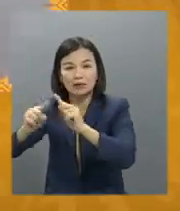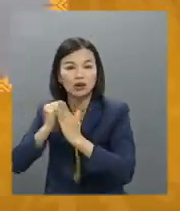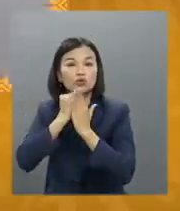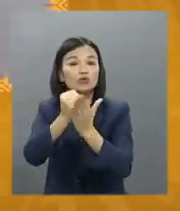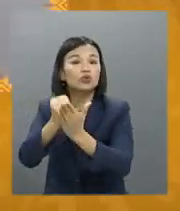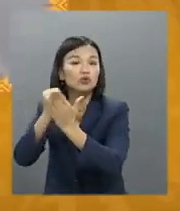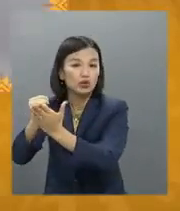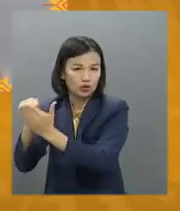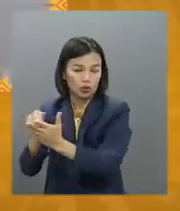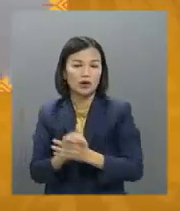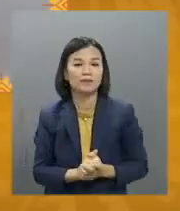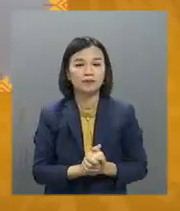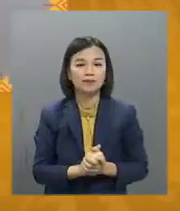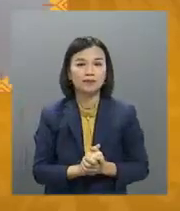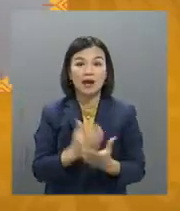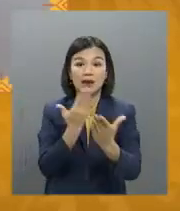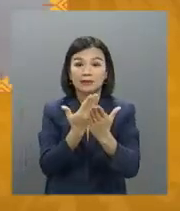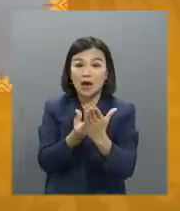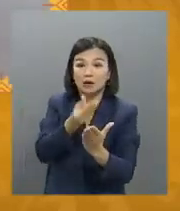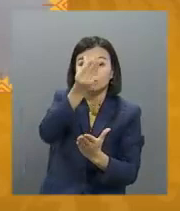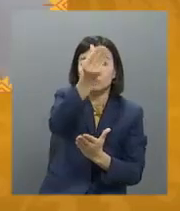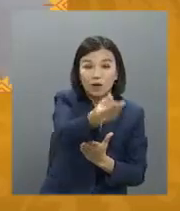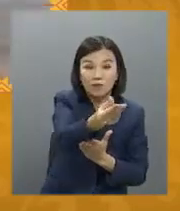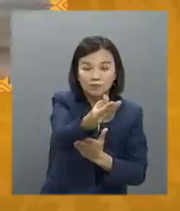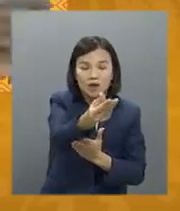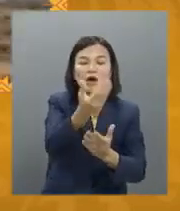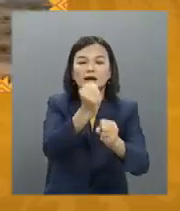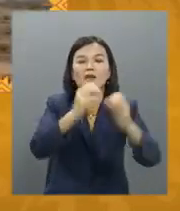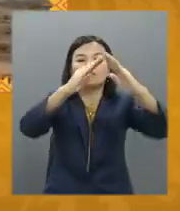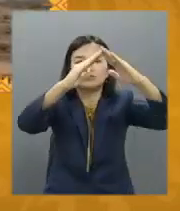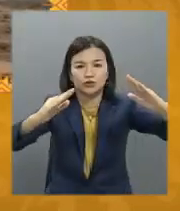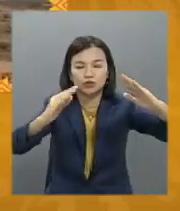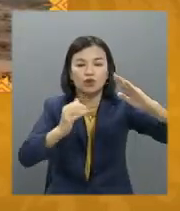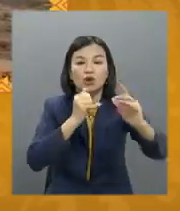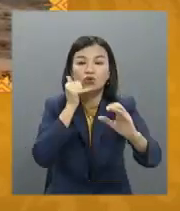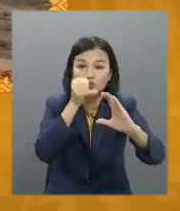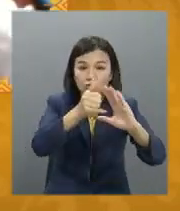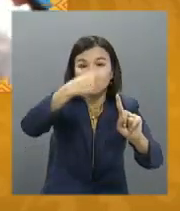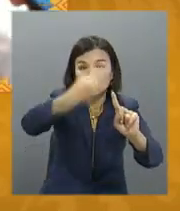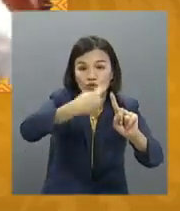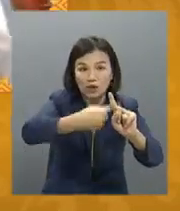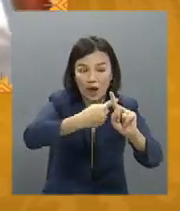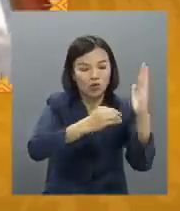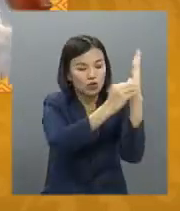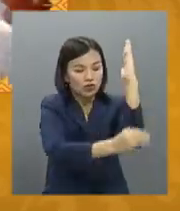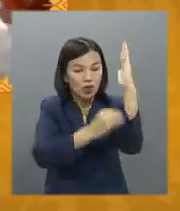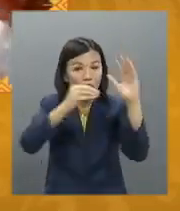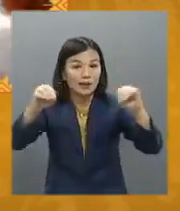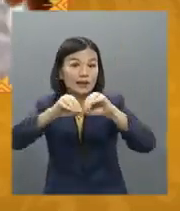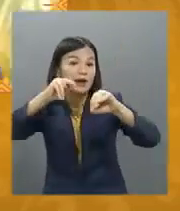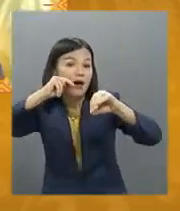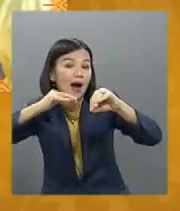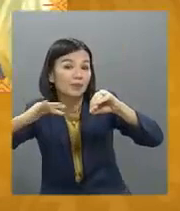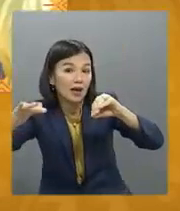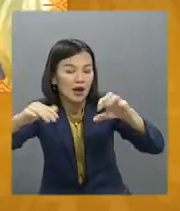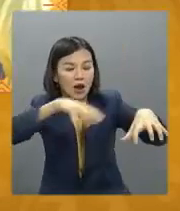พื้นที่ประสบวาตภัยในการนี้พระราชทานเงินสร้างศูนย์พักพิงชั่วคราวสำหรับผู้ประสบภัยใน